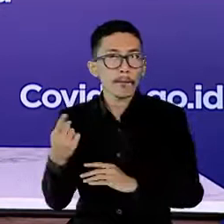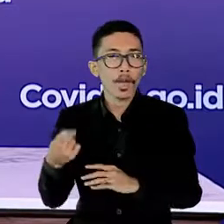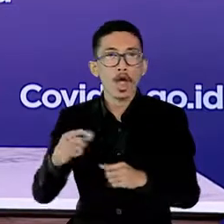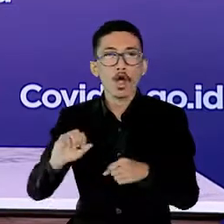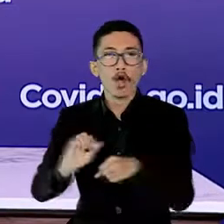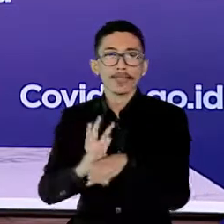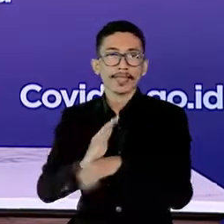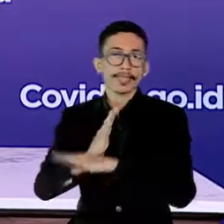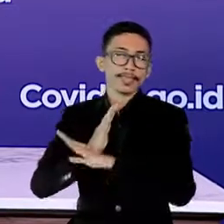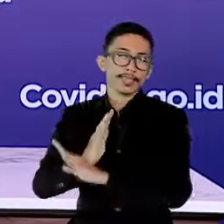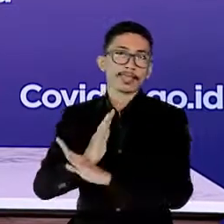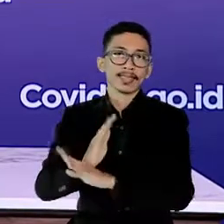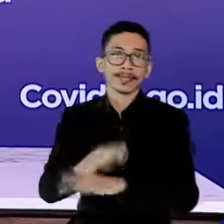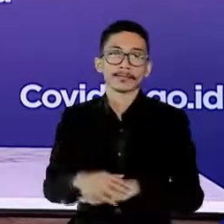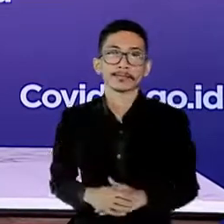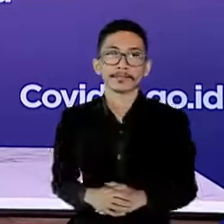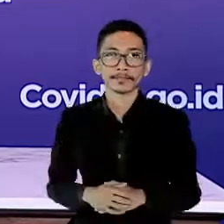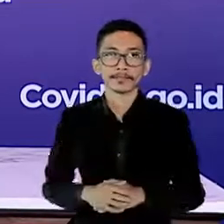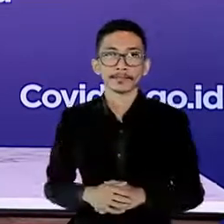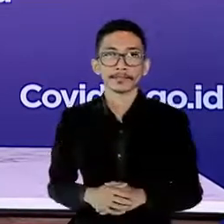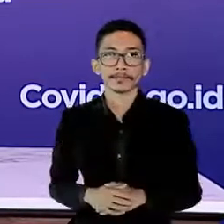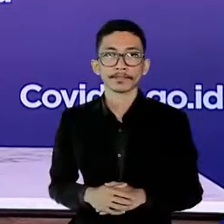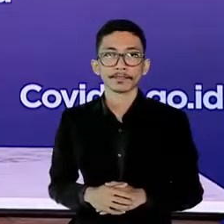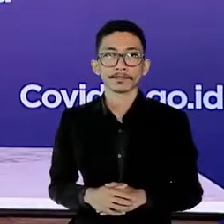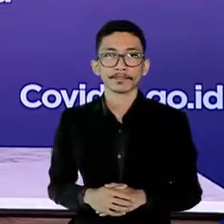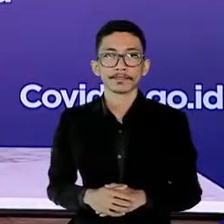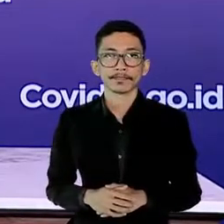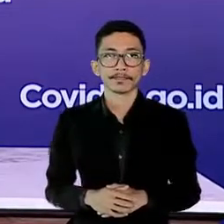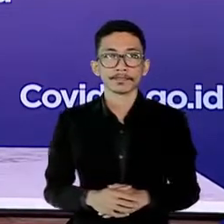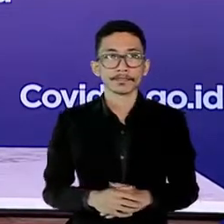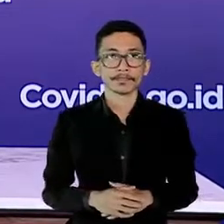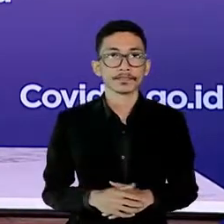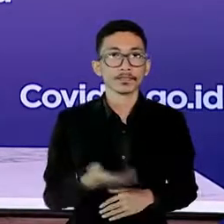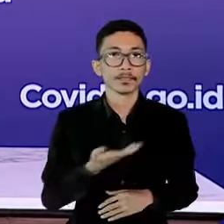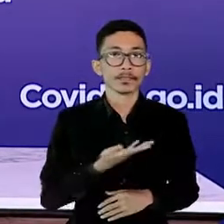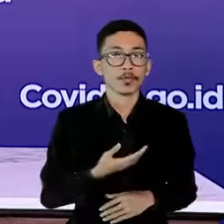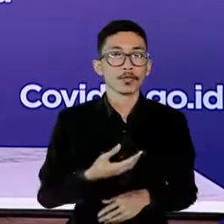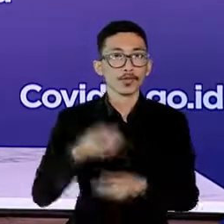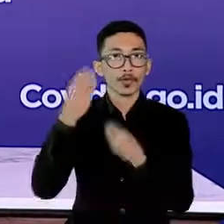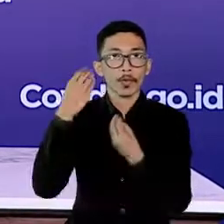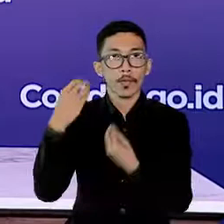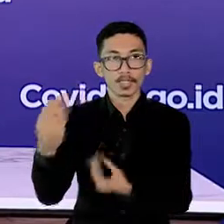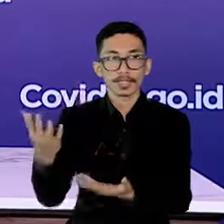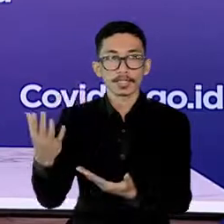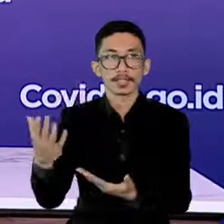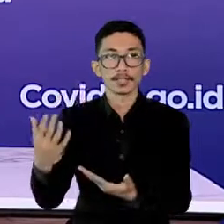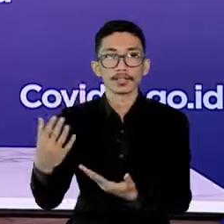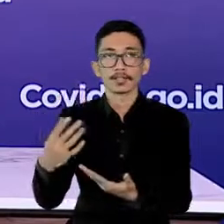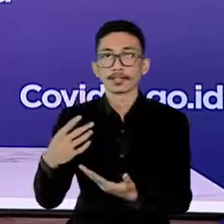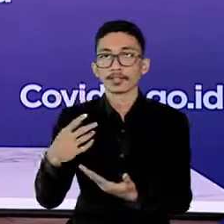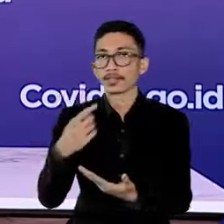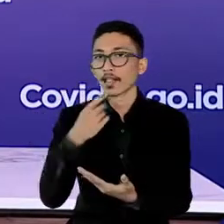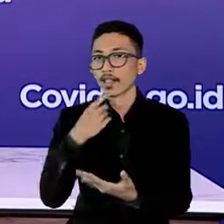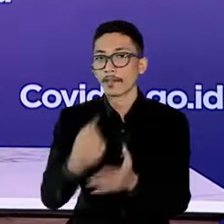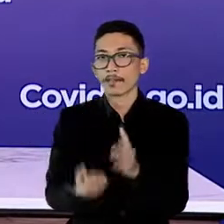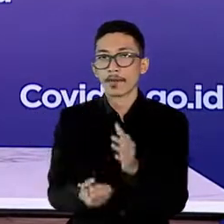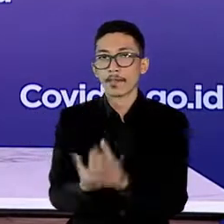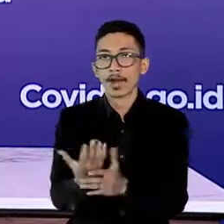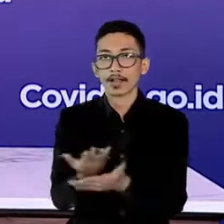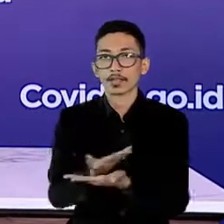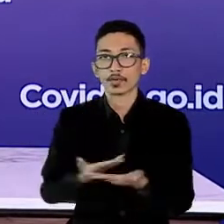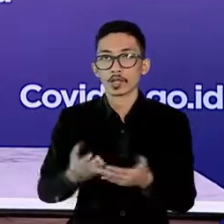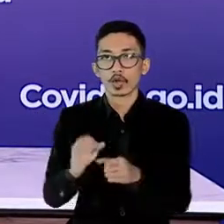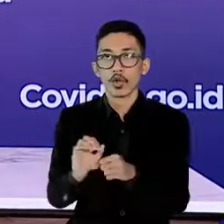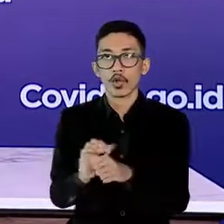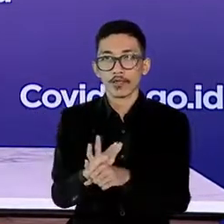19 di Indonesia Hai sebagai penutup Saya ingin menyampaikan informasi terkini terkait posted 19